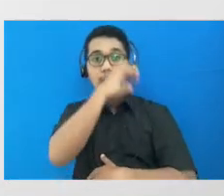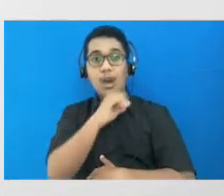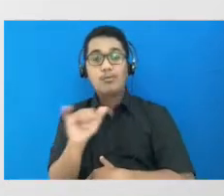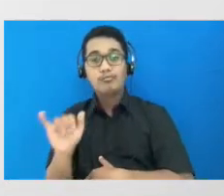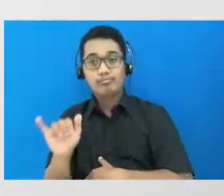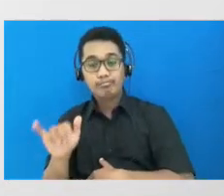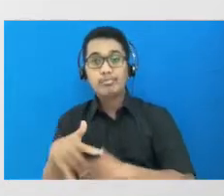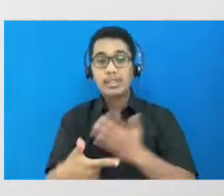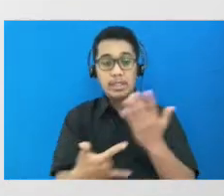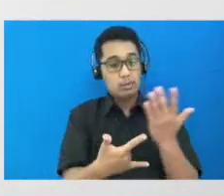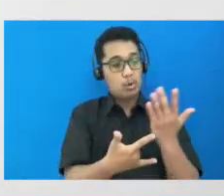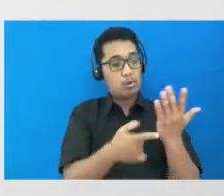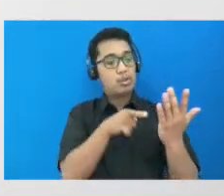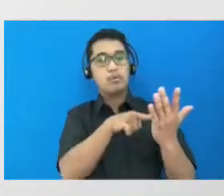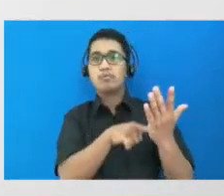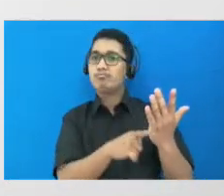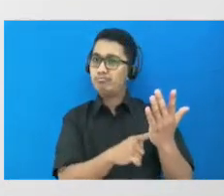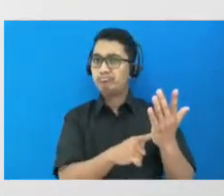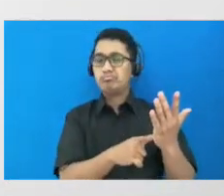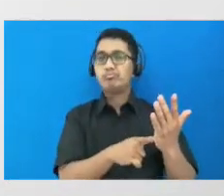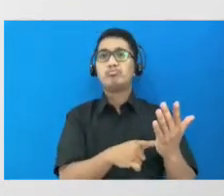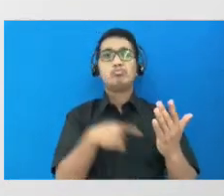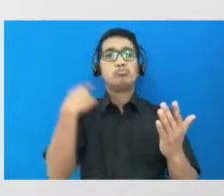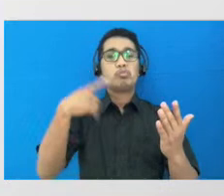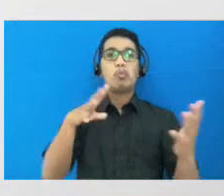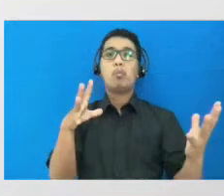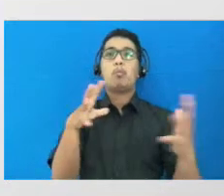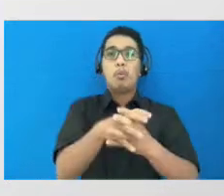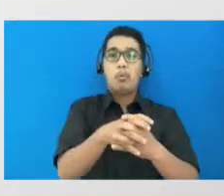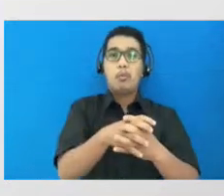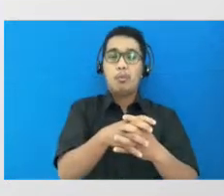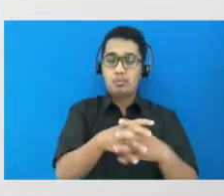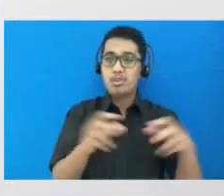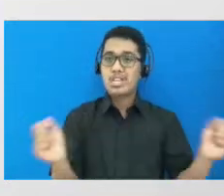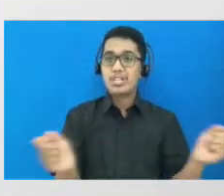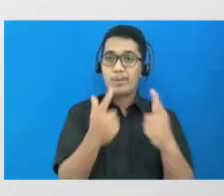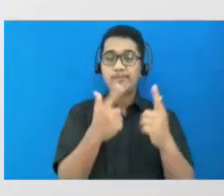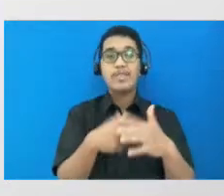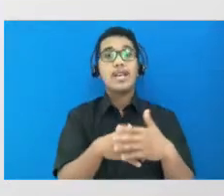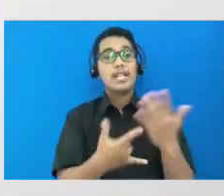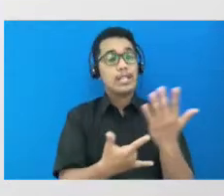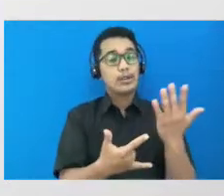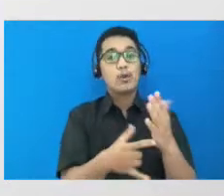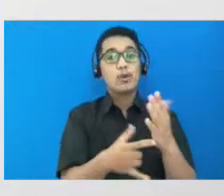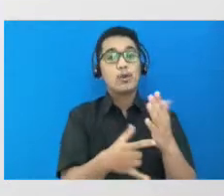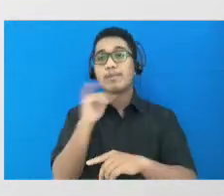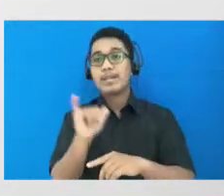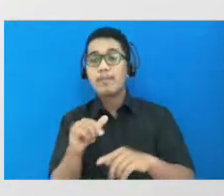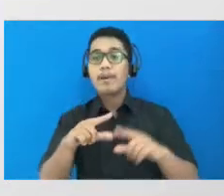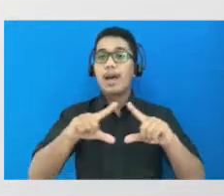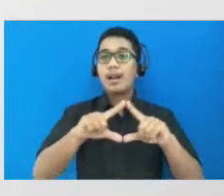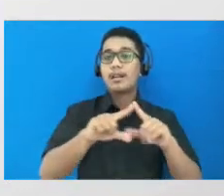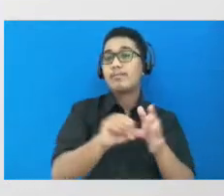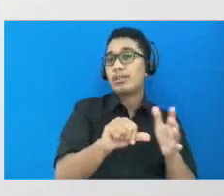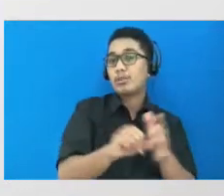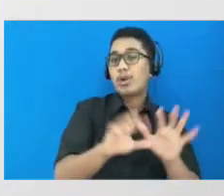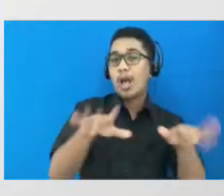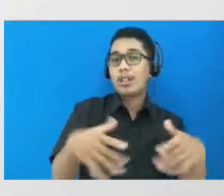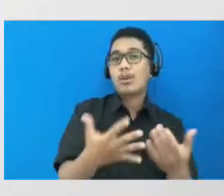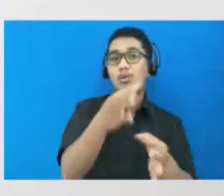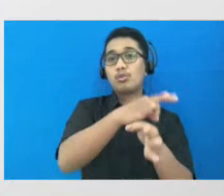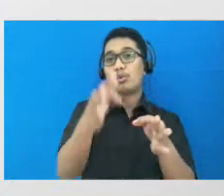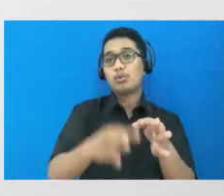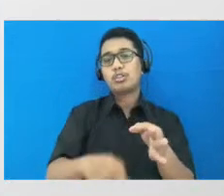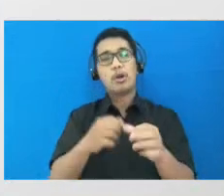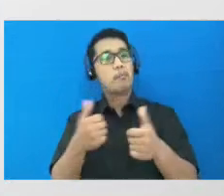teknologi menjadi semakin tidak terpisahkan dari kehidupan kita sehari-hari. Dia menawarkan alat bantu dan solusi yang hebat. Dan ini terasa